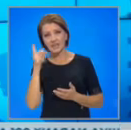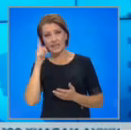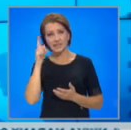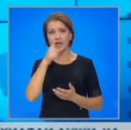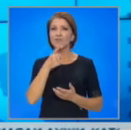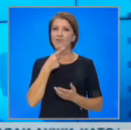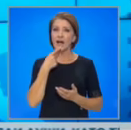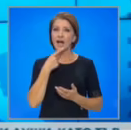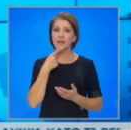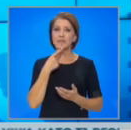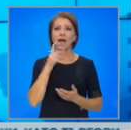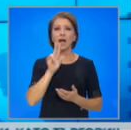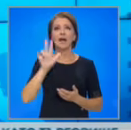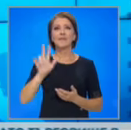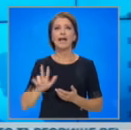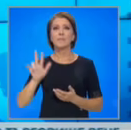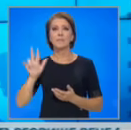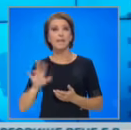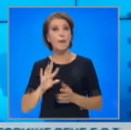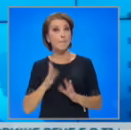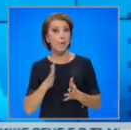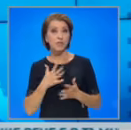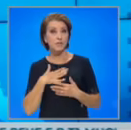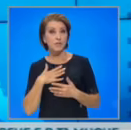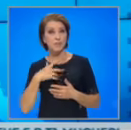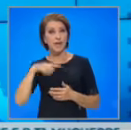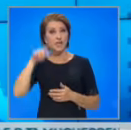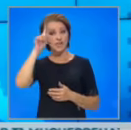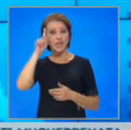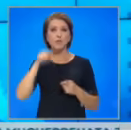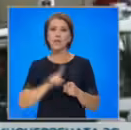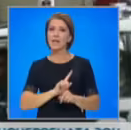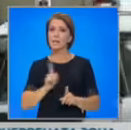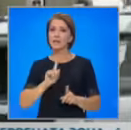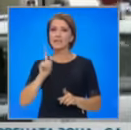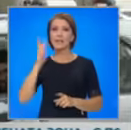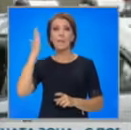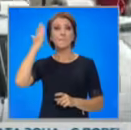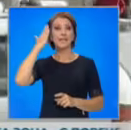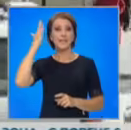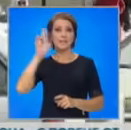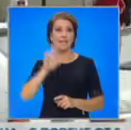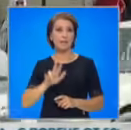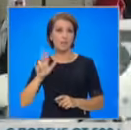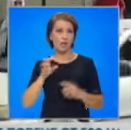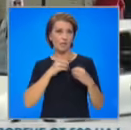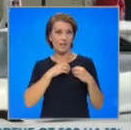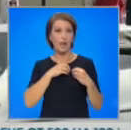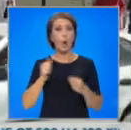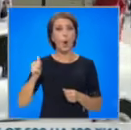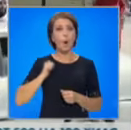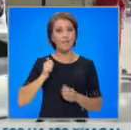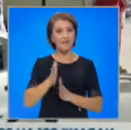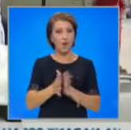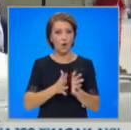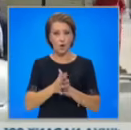говорител на талибаните. В него може би ще има и жени, но те няма да бъдат министри. Талибаните уверяват, че опазването на хората и имуществото